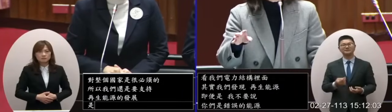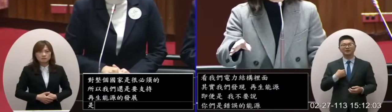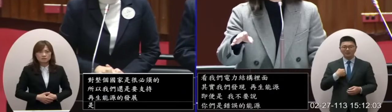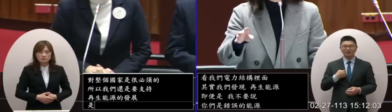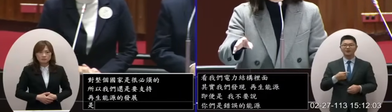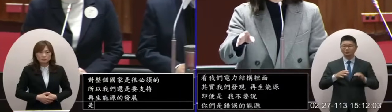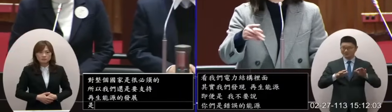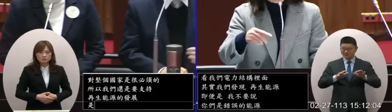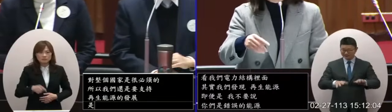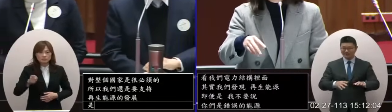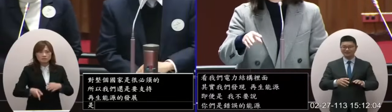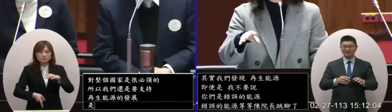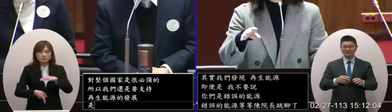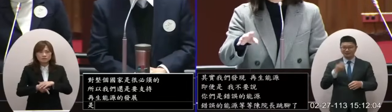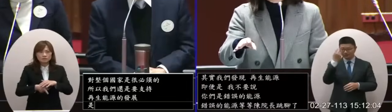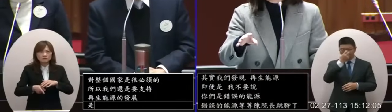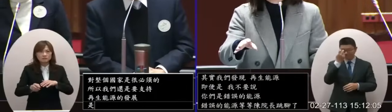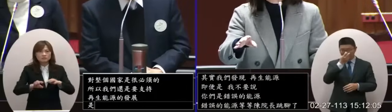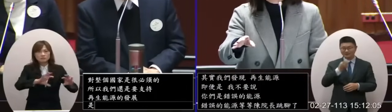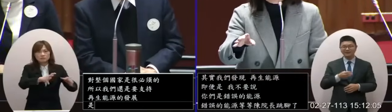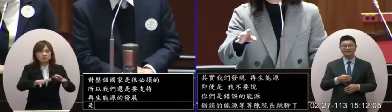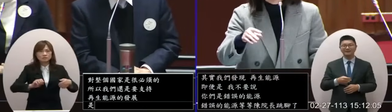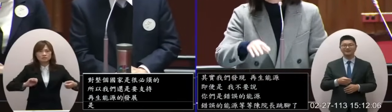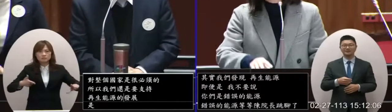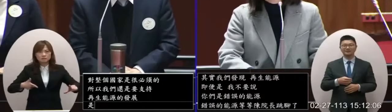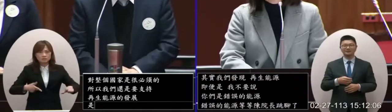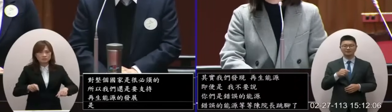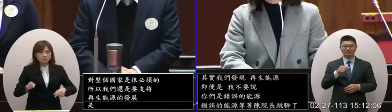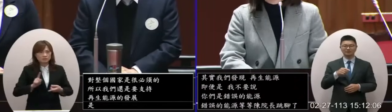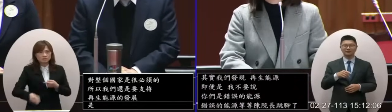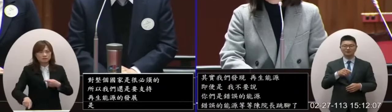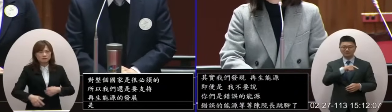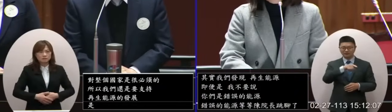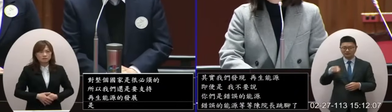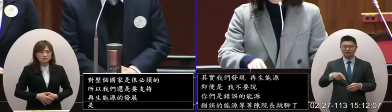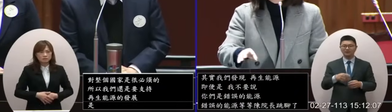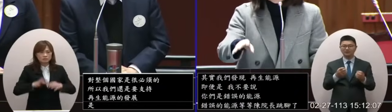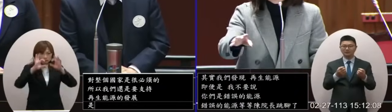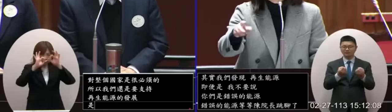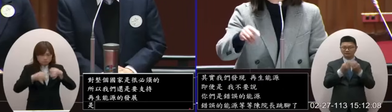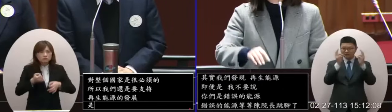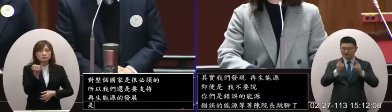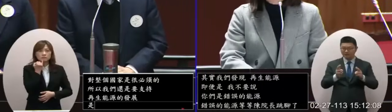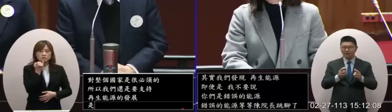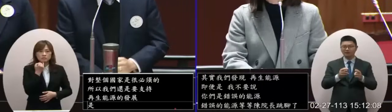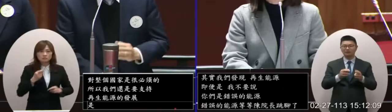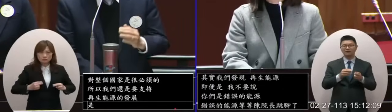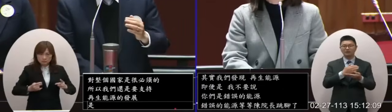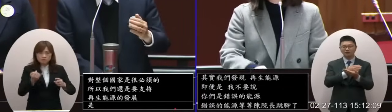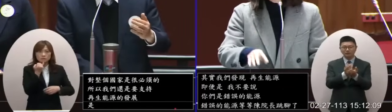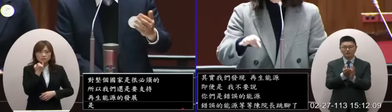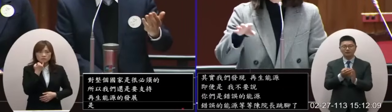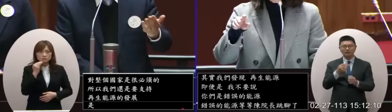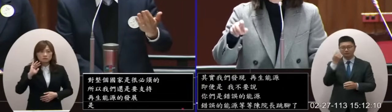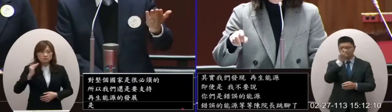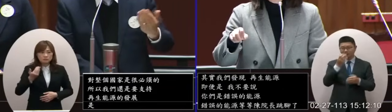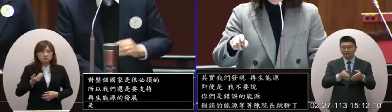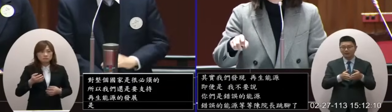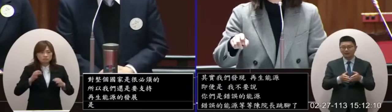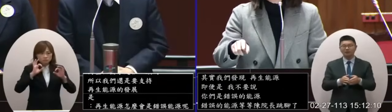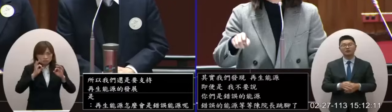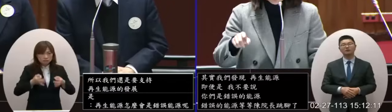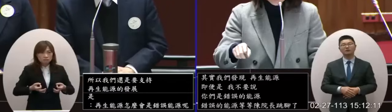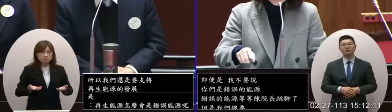们总要检讨，我们总要检讨一下嘛。 可以检讨， 是不是？我们总要检讨一下嘛。 检讨、就是、 因为